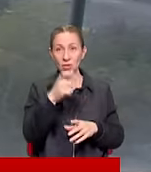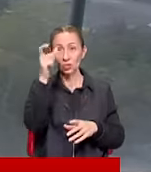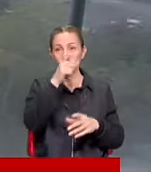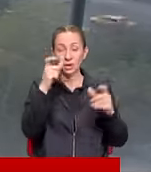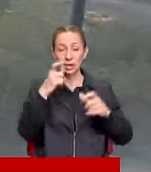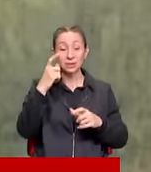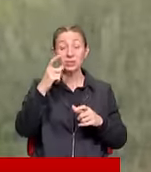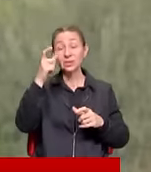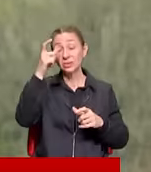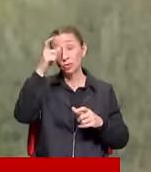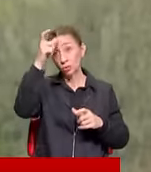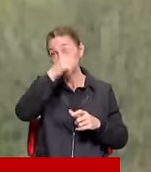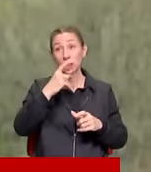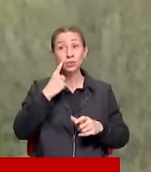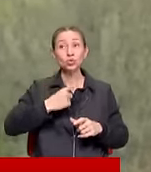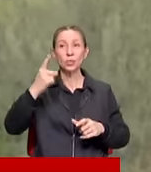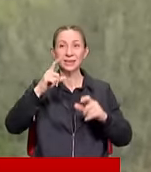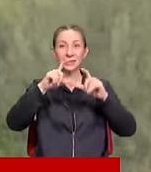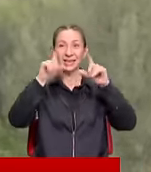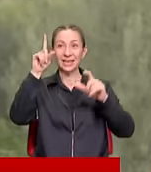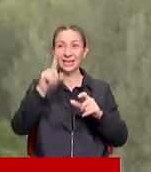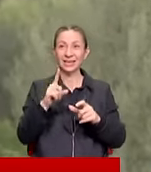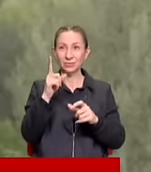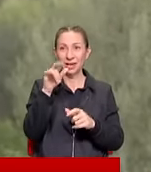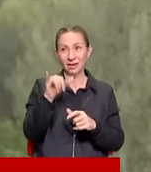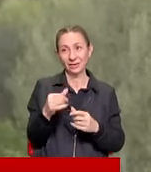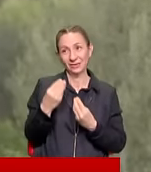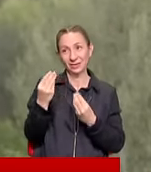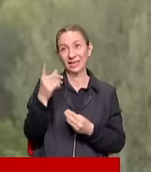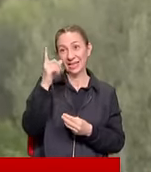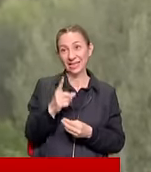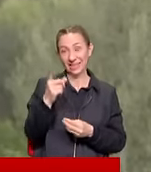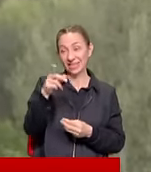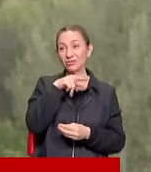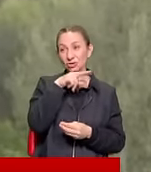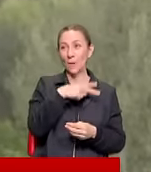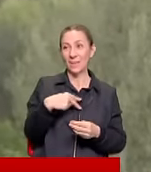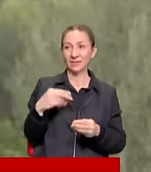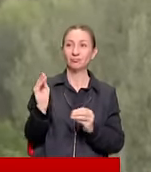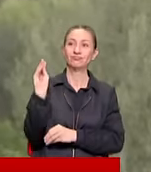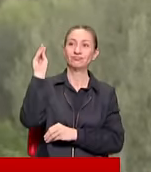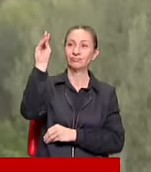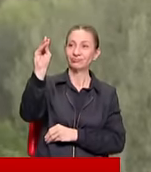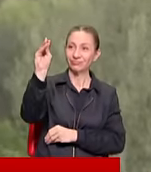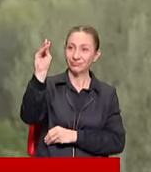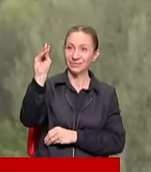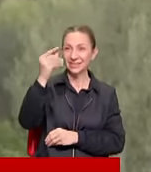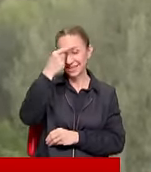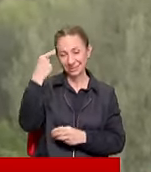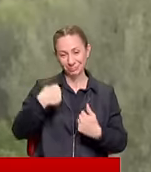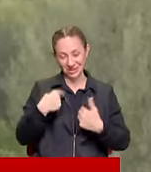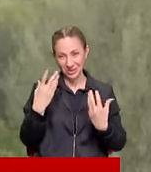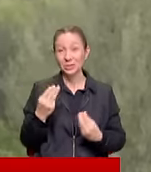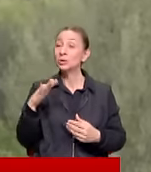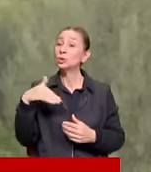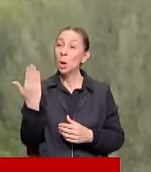Türkiye Cumhuriyeti ibaresi ilk olarak bir hakkı da teslim edelim. İlk olarak Keçiören Belediyesi'nde bize nasip oldu. Evet. Evet,